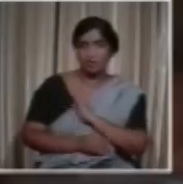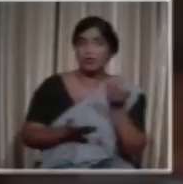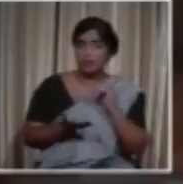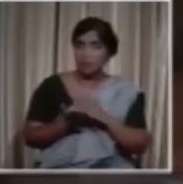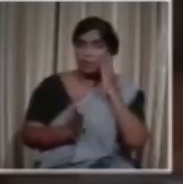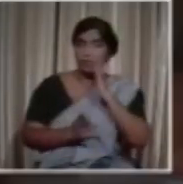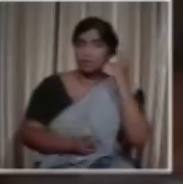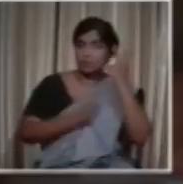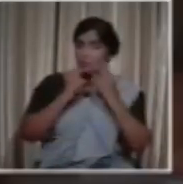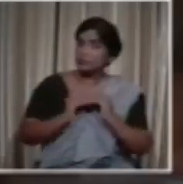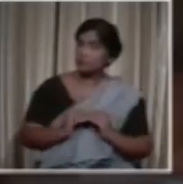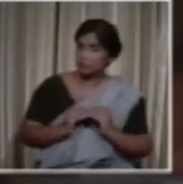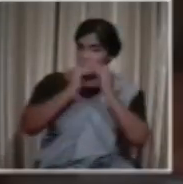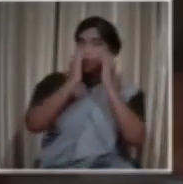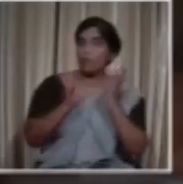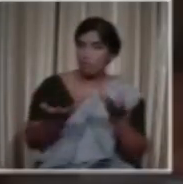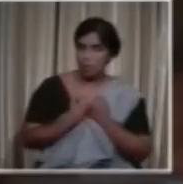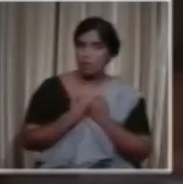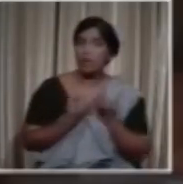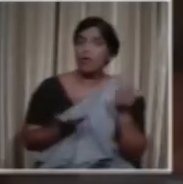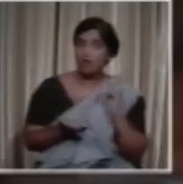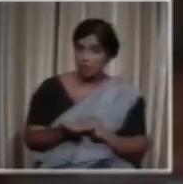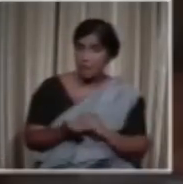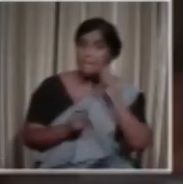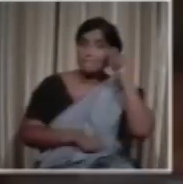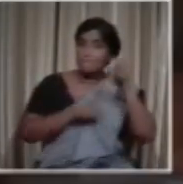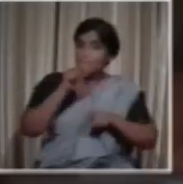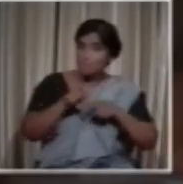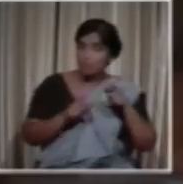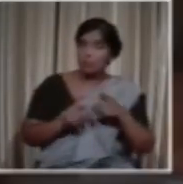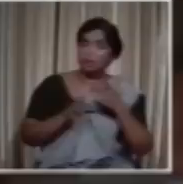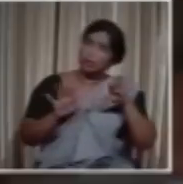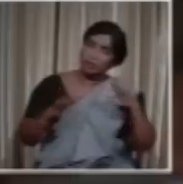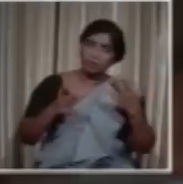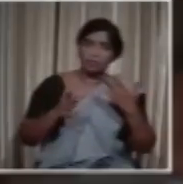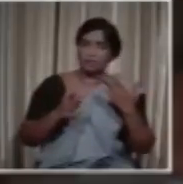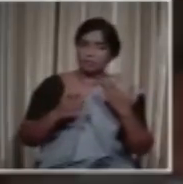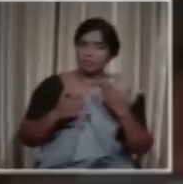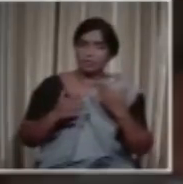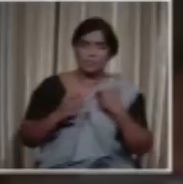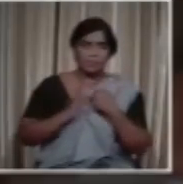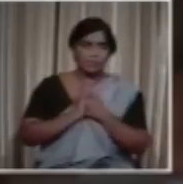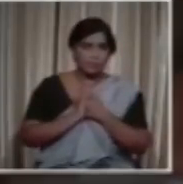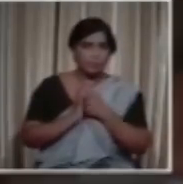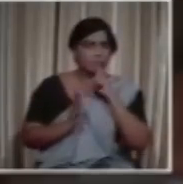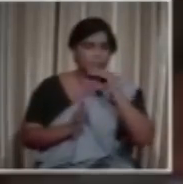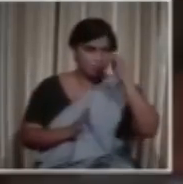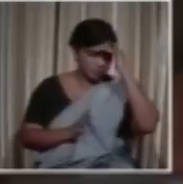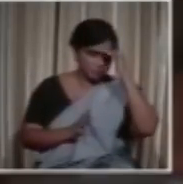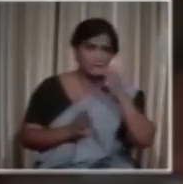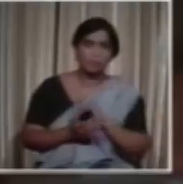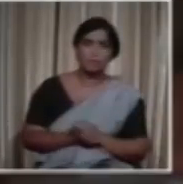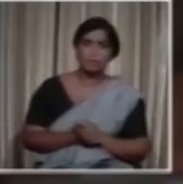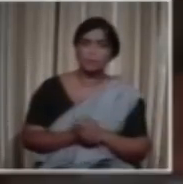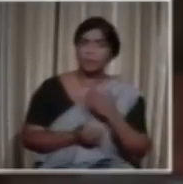ke karmaantiya godena gan ntuon. Nawata apa minisu, kauru abad. Mama ekai garu katanae katumani.